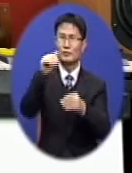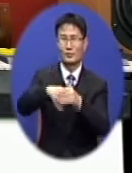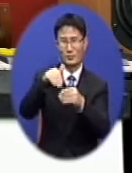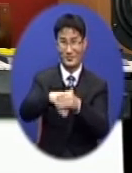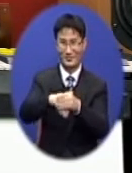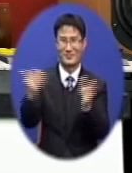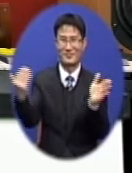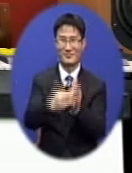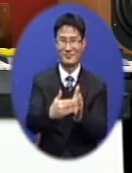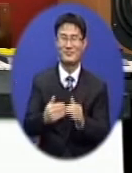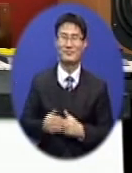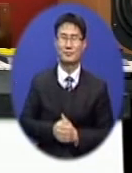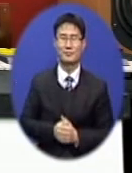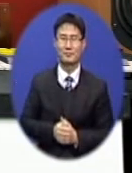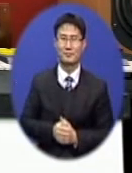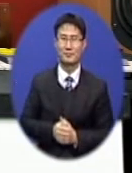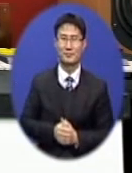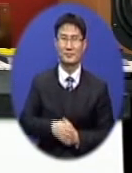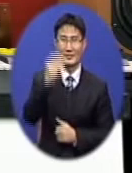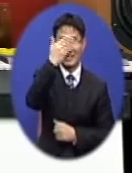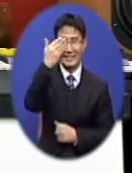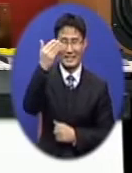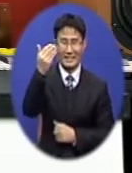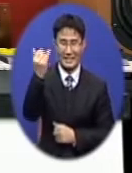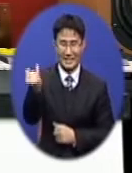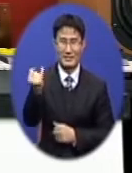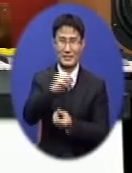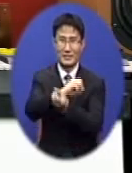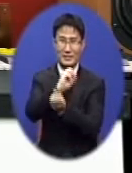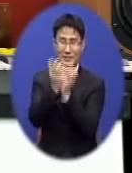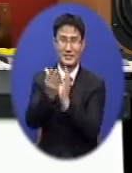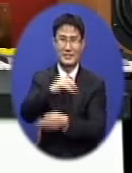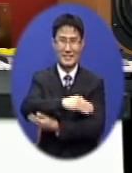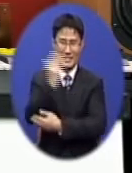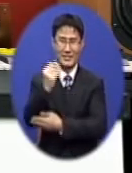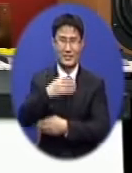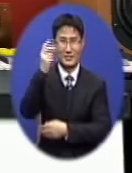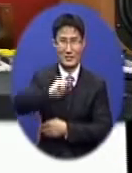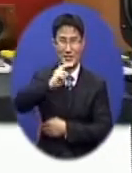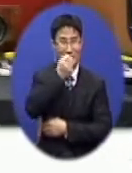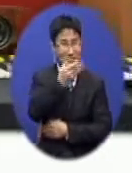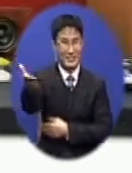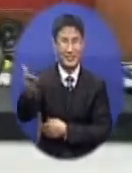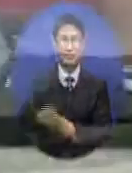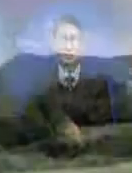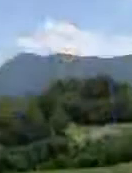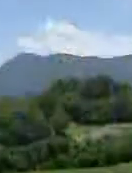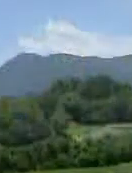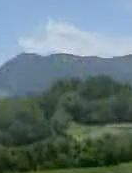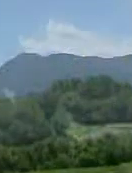투표가 완료됩니다. 네, 맞습니다. 할미꽃 사연 음악 드리겠습니다. 음악 주세요.